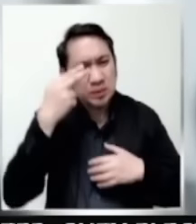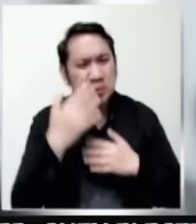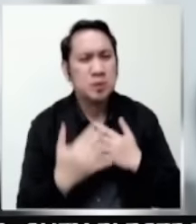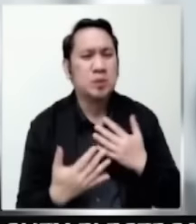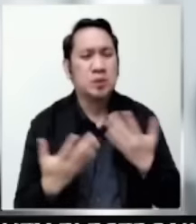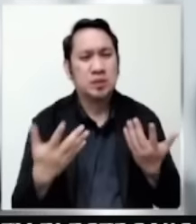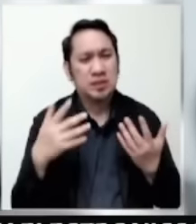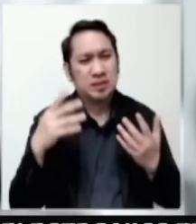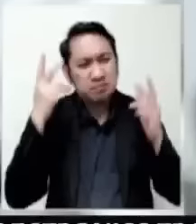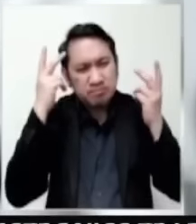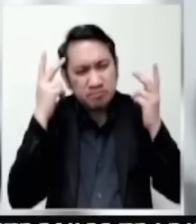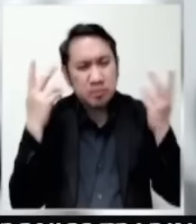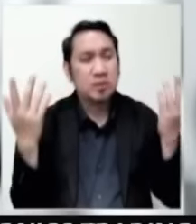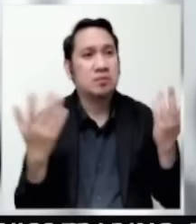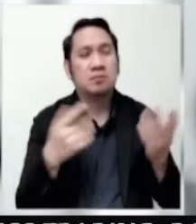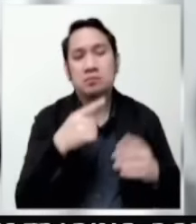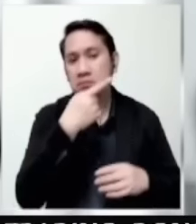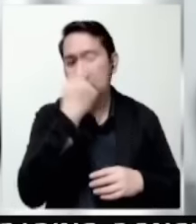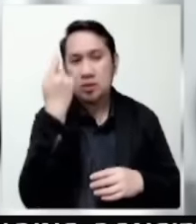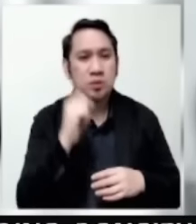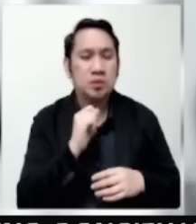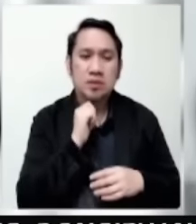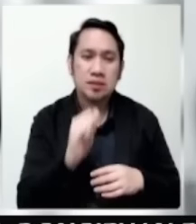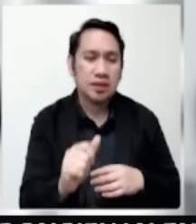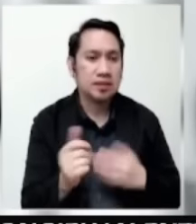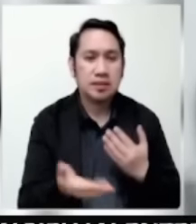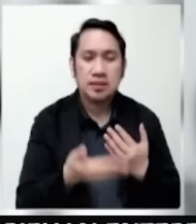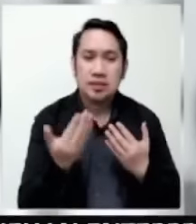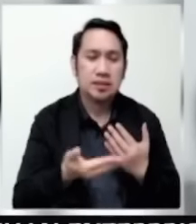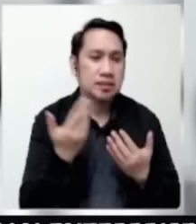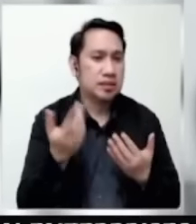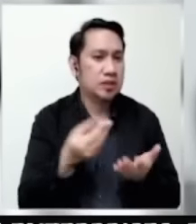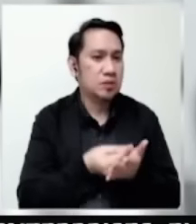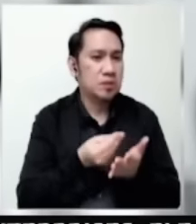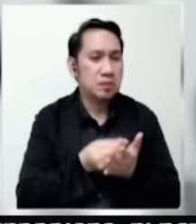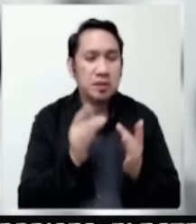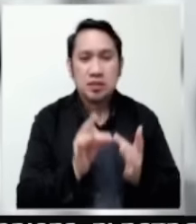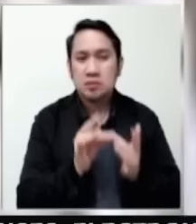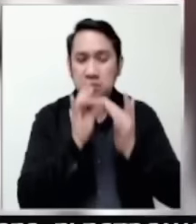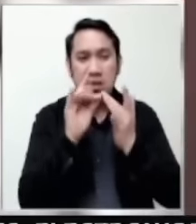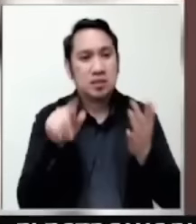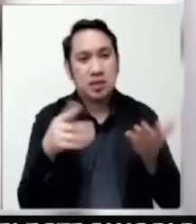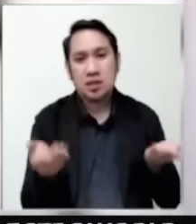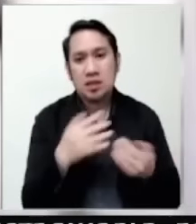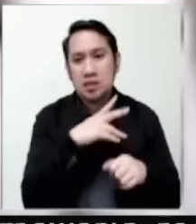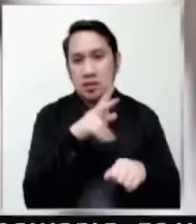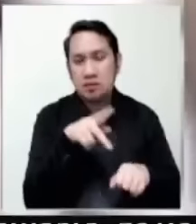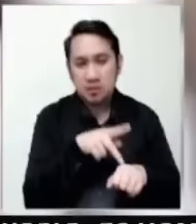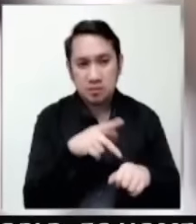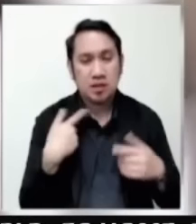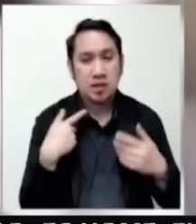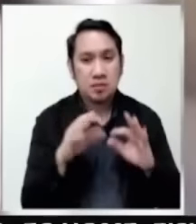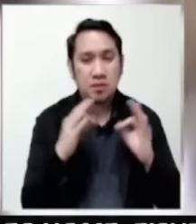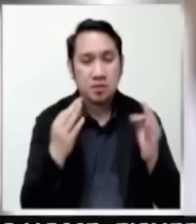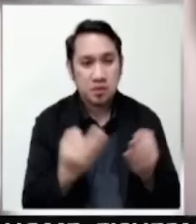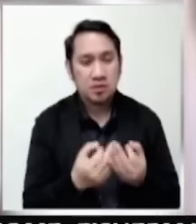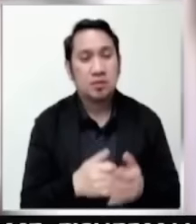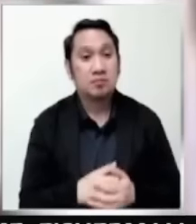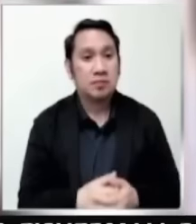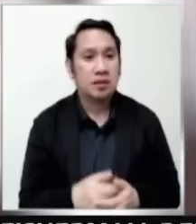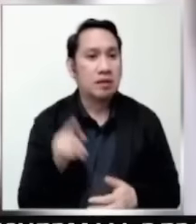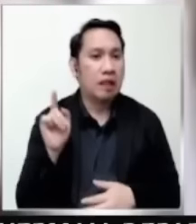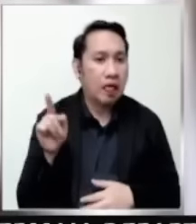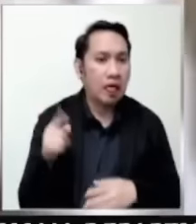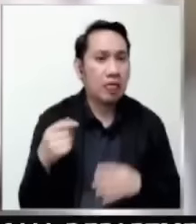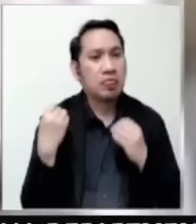Siyempre, hindi po ganun kadali yung pera. Lalo na pag nasa Pilipinas ka, may pamilya ka. Ang dami niya pong followers, ang daming mga